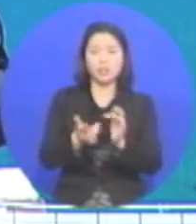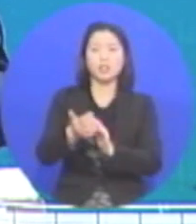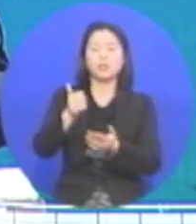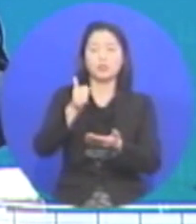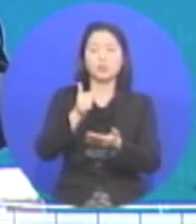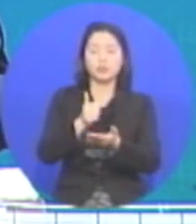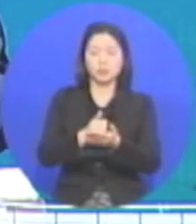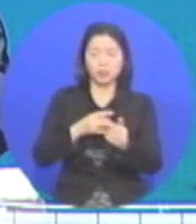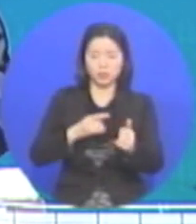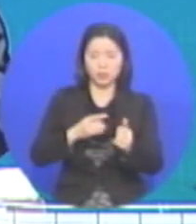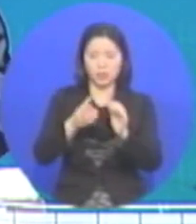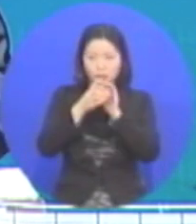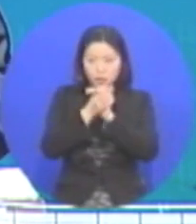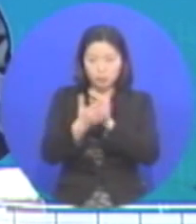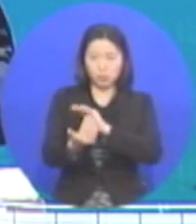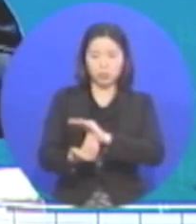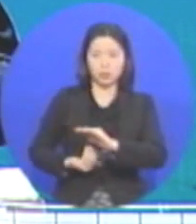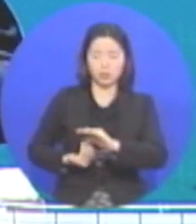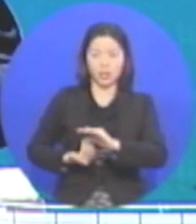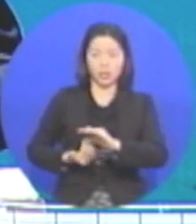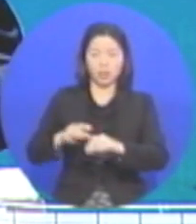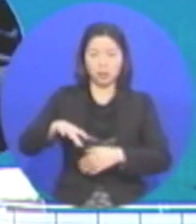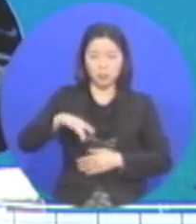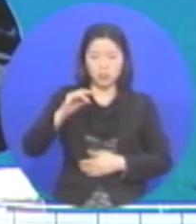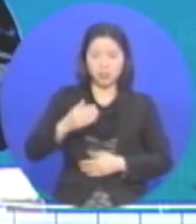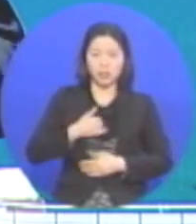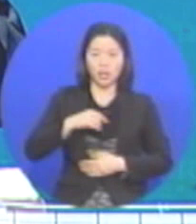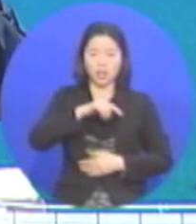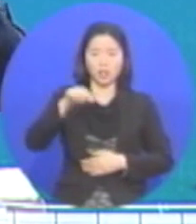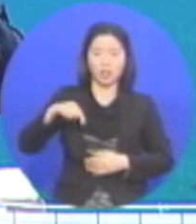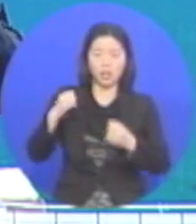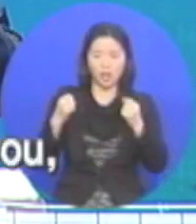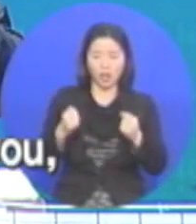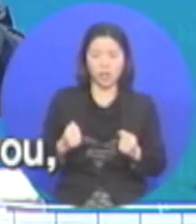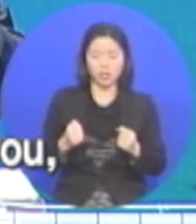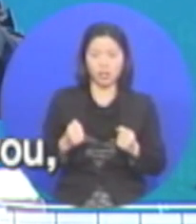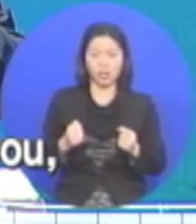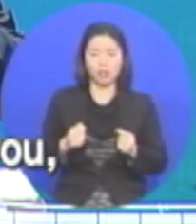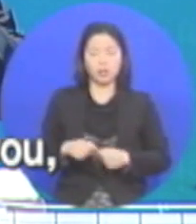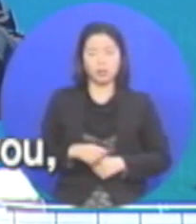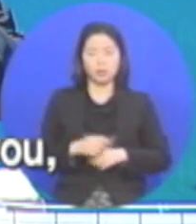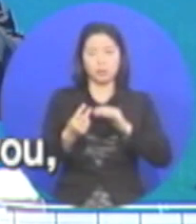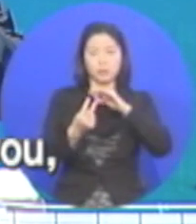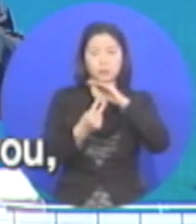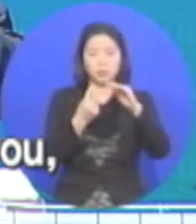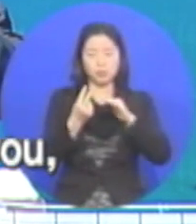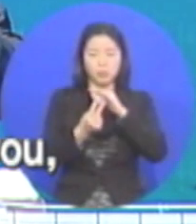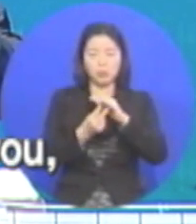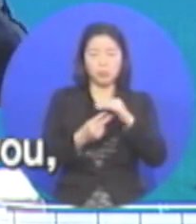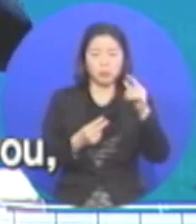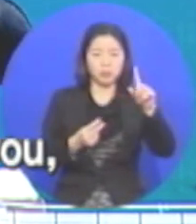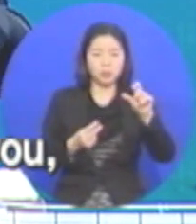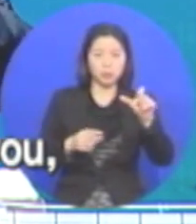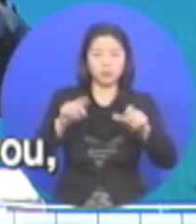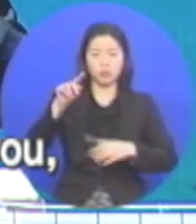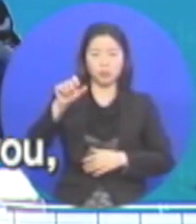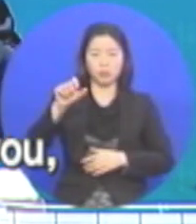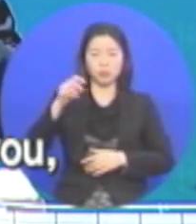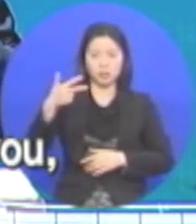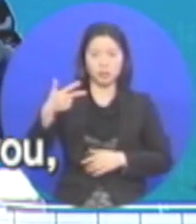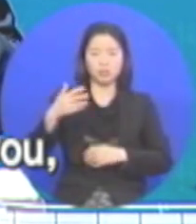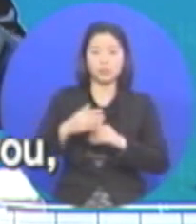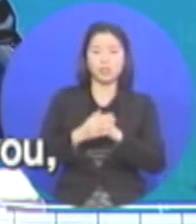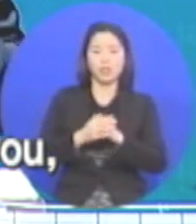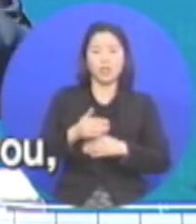기도 하기 전에 먼저 내 안에 거하라 요한복음 15장 7절에 너희가 내 안에 거하고